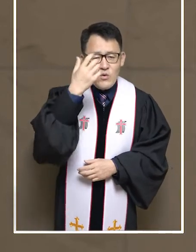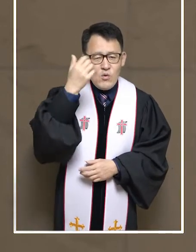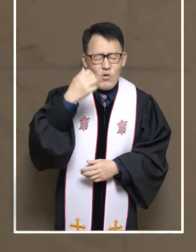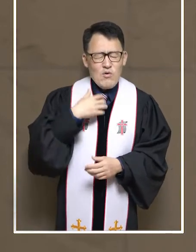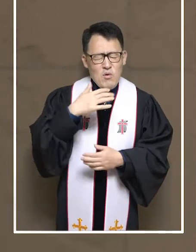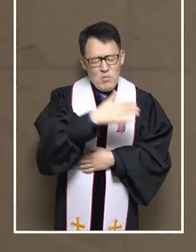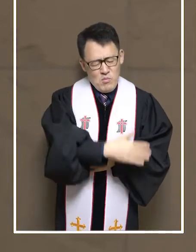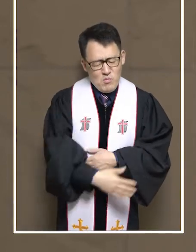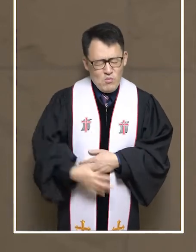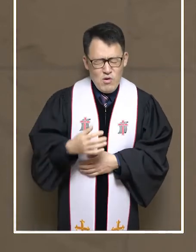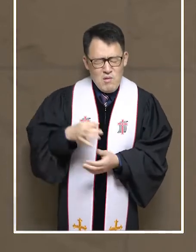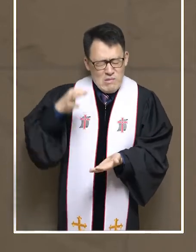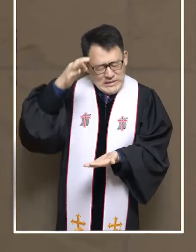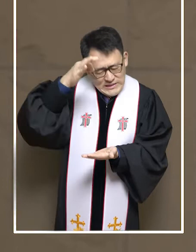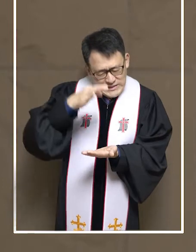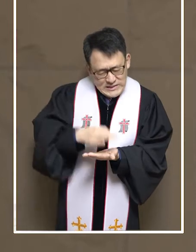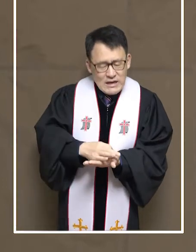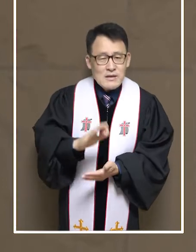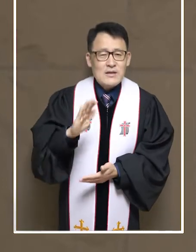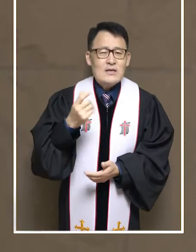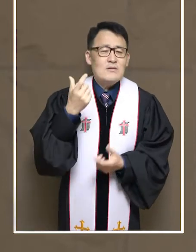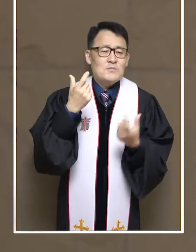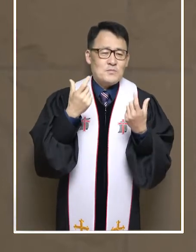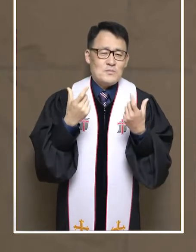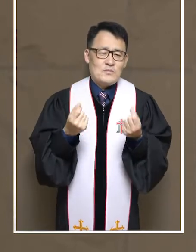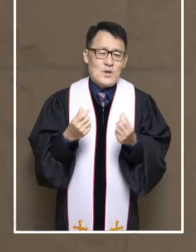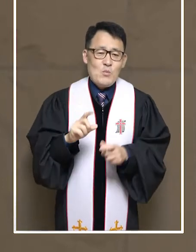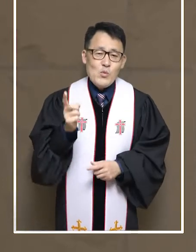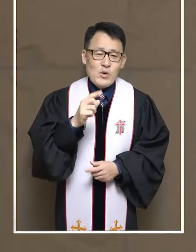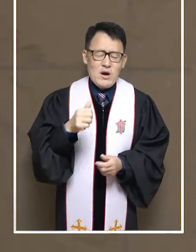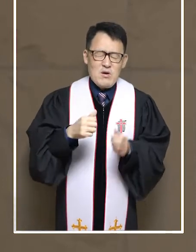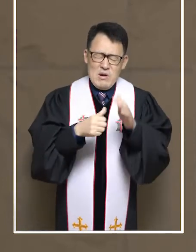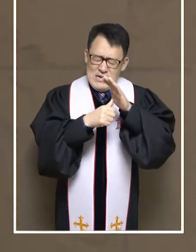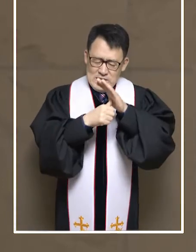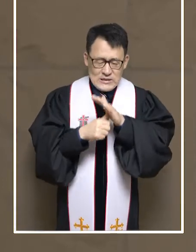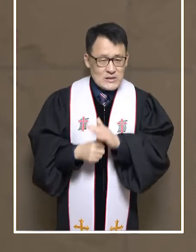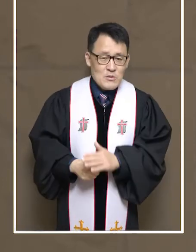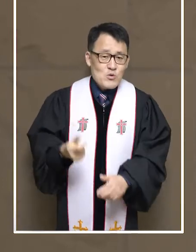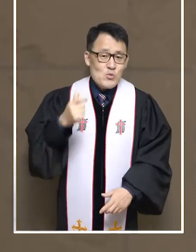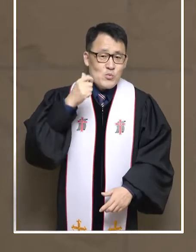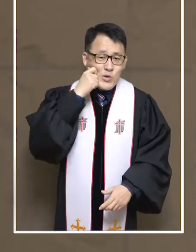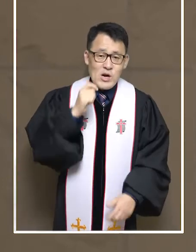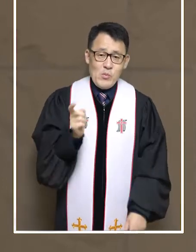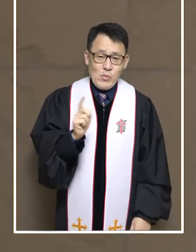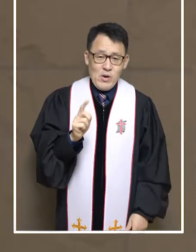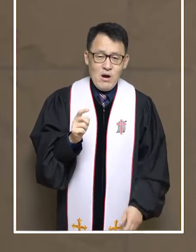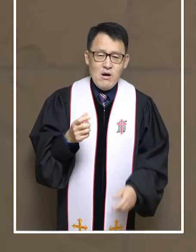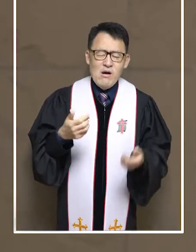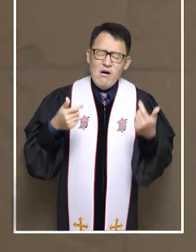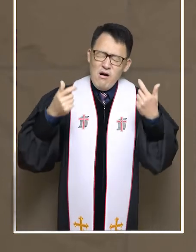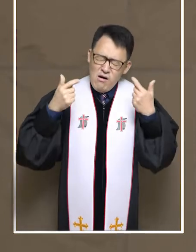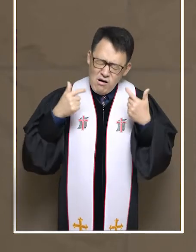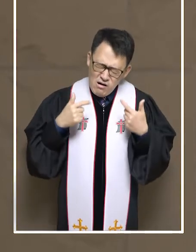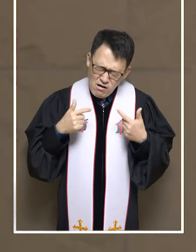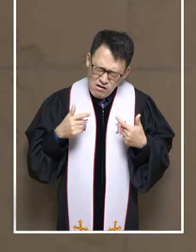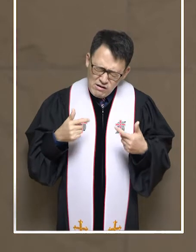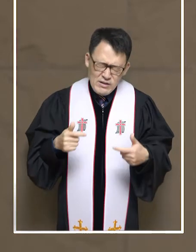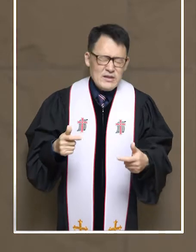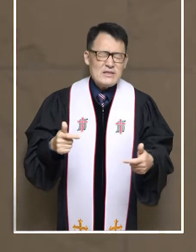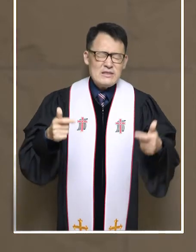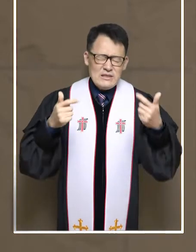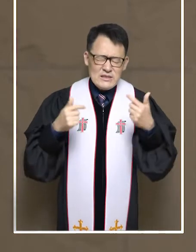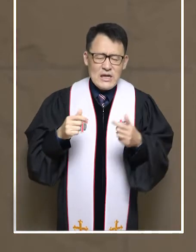영혼을 만신창이로 만들었을 것입니다. 무엇보다 견딜 수 없는 것은 이 상황이